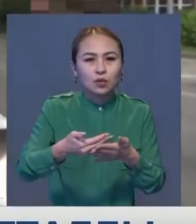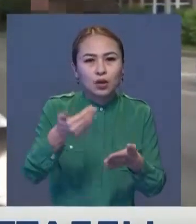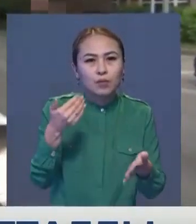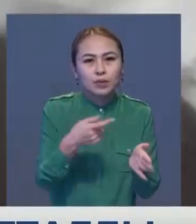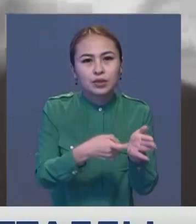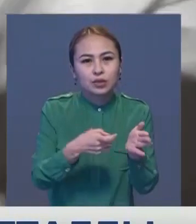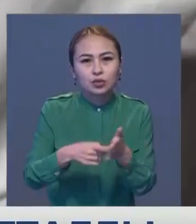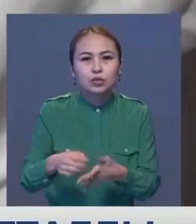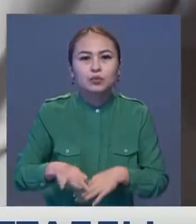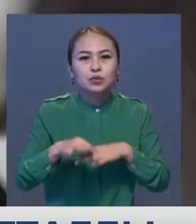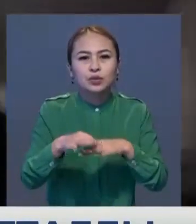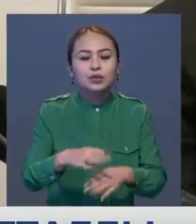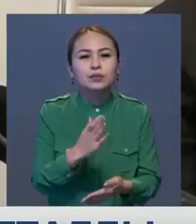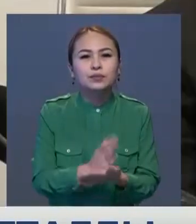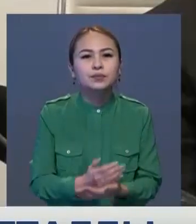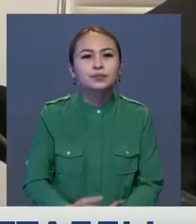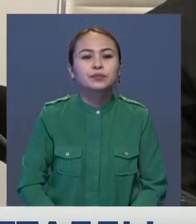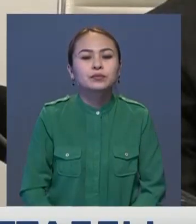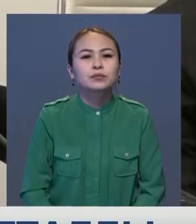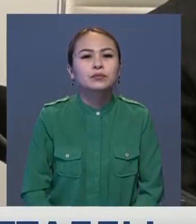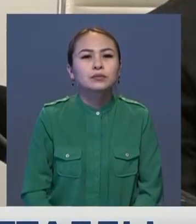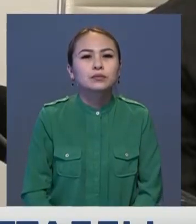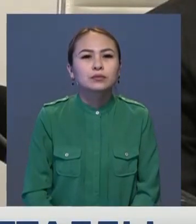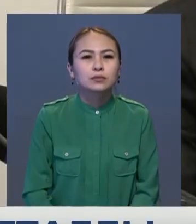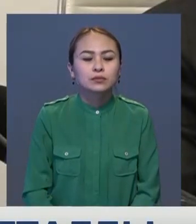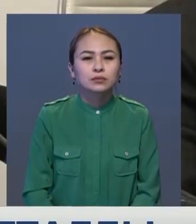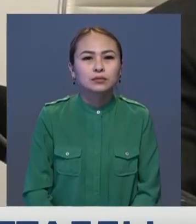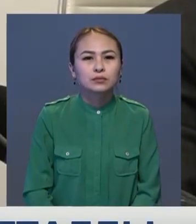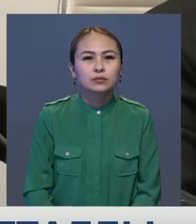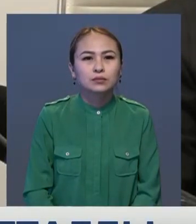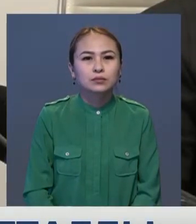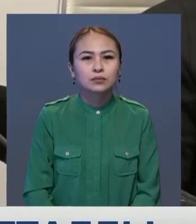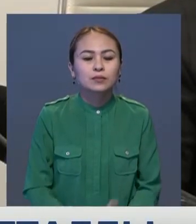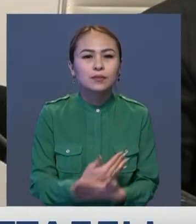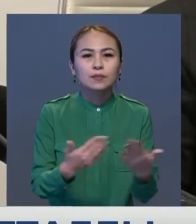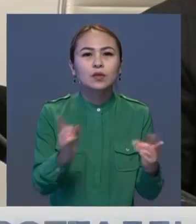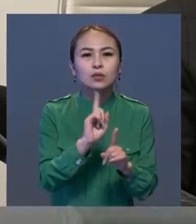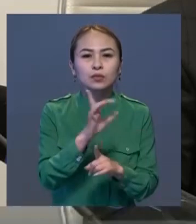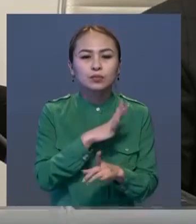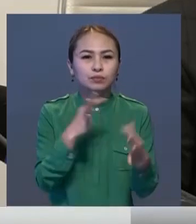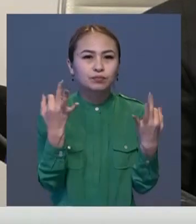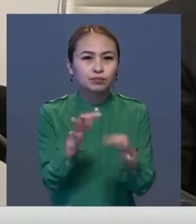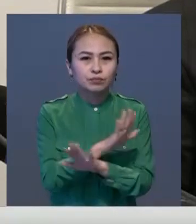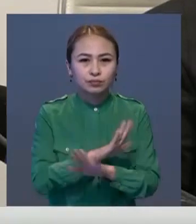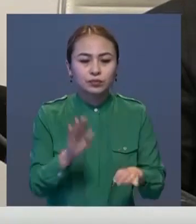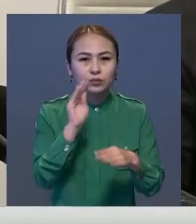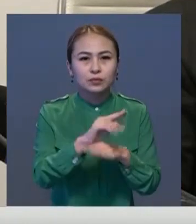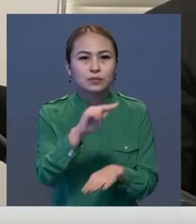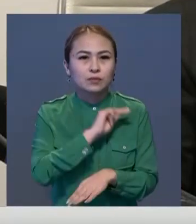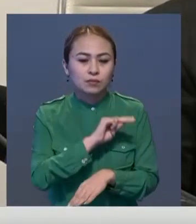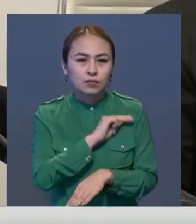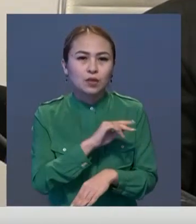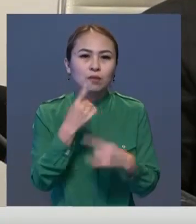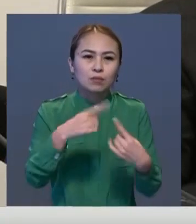тергеу амалдары жүріп жатыр. Ертеңге жол бермеу үшін ондайды біз талқылдап, өзі мына қызметкерлерге